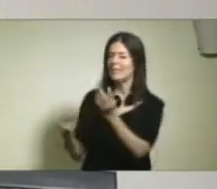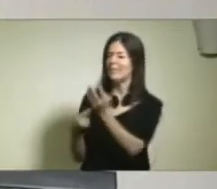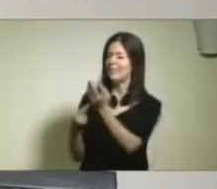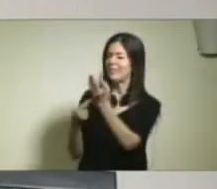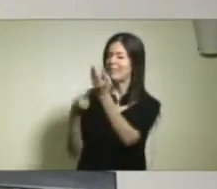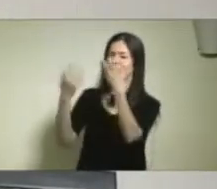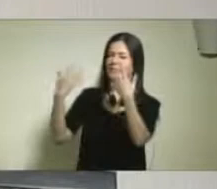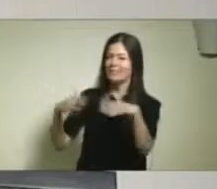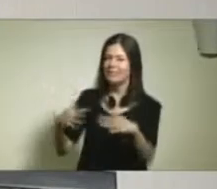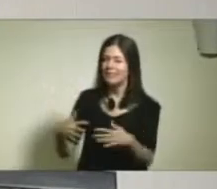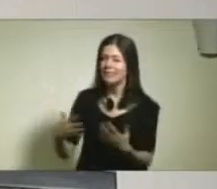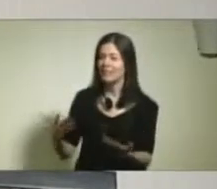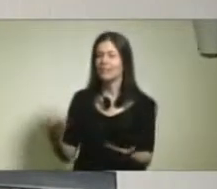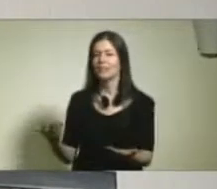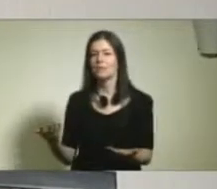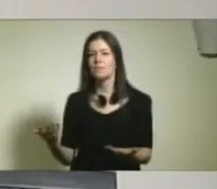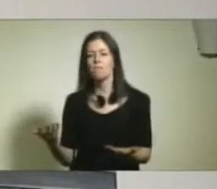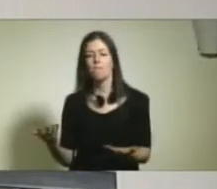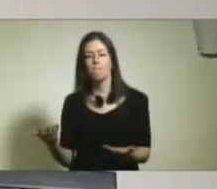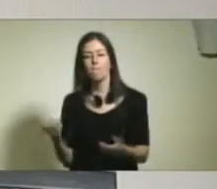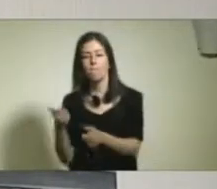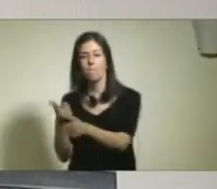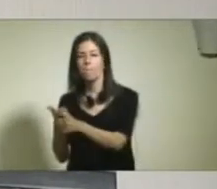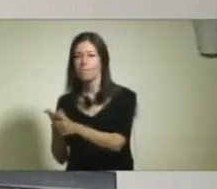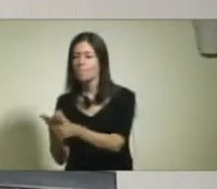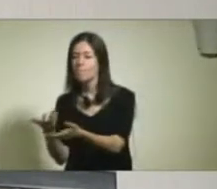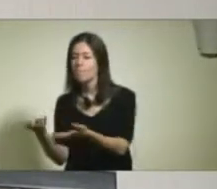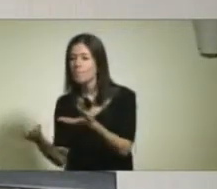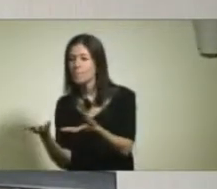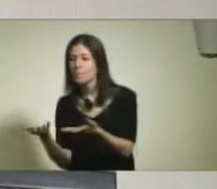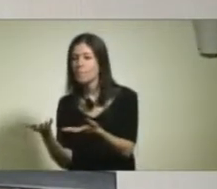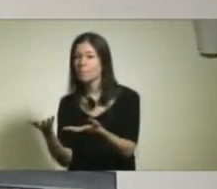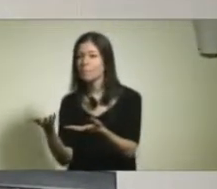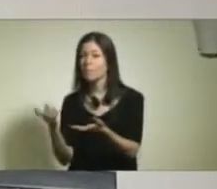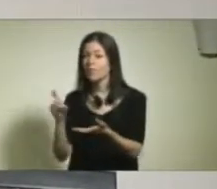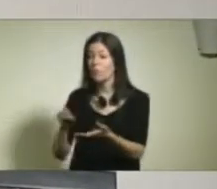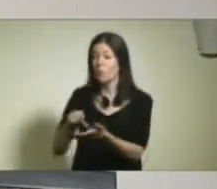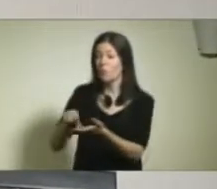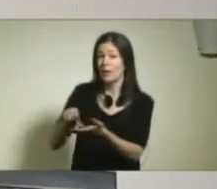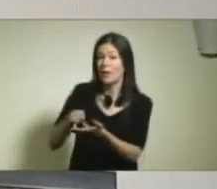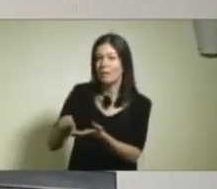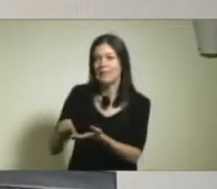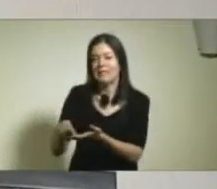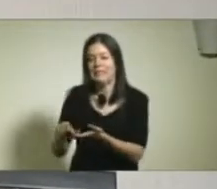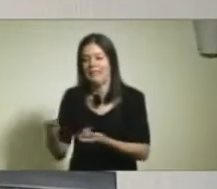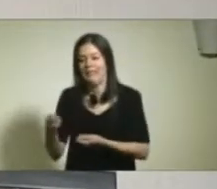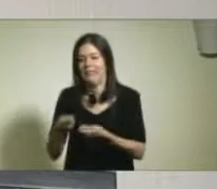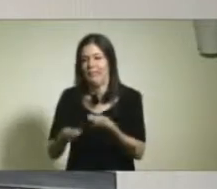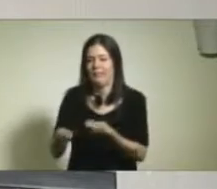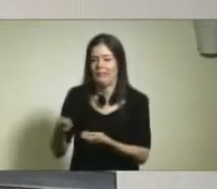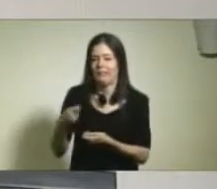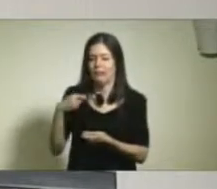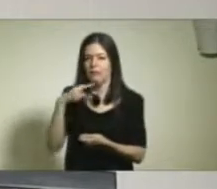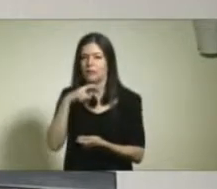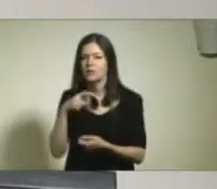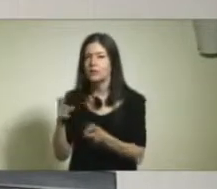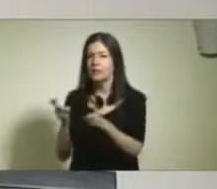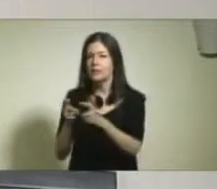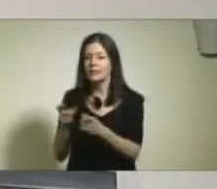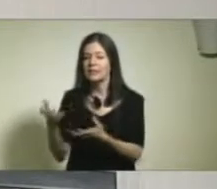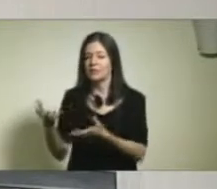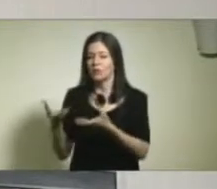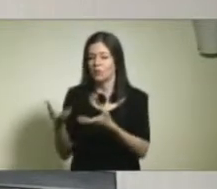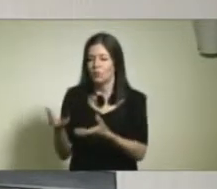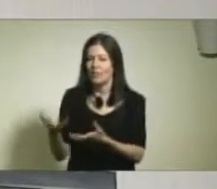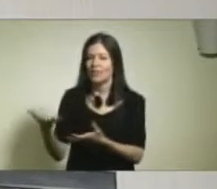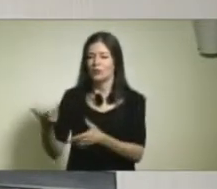qui ont de plus en plus de difficultés à faire face à payer leurs factures, électricité, chauffage, etc.,